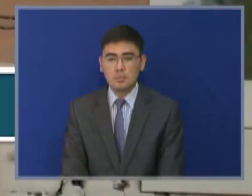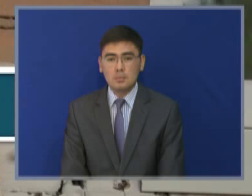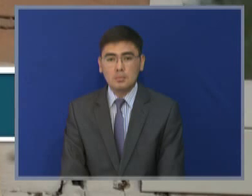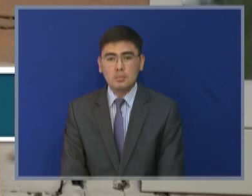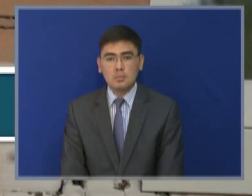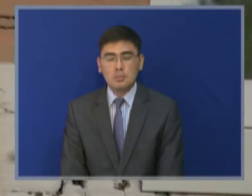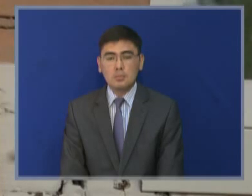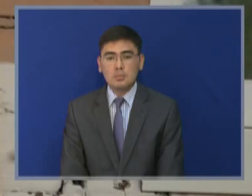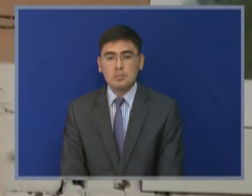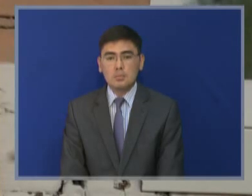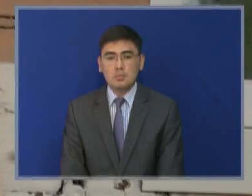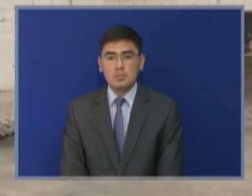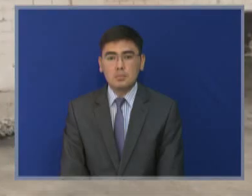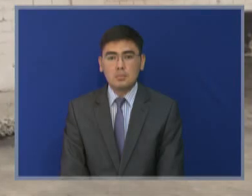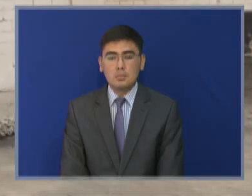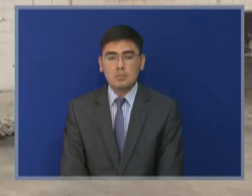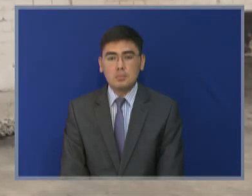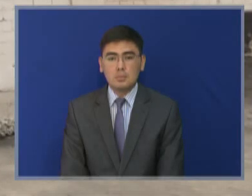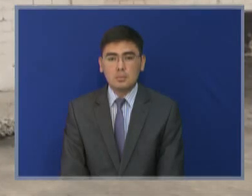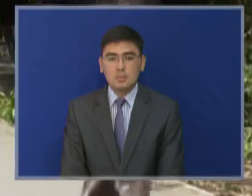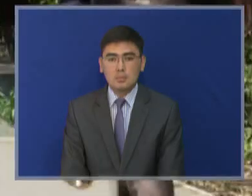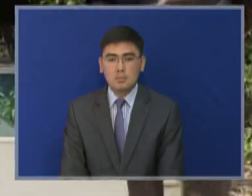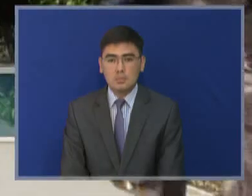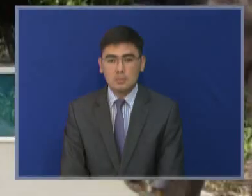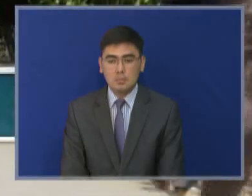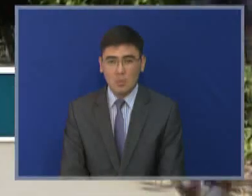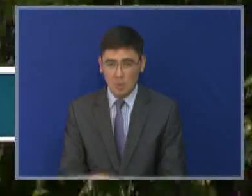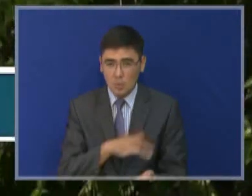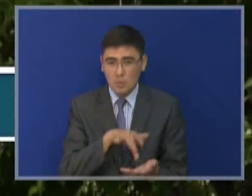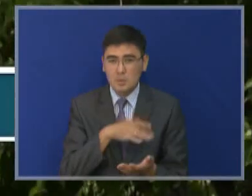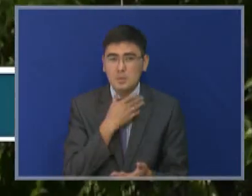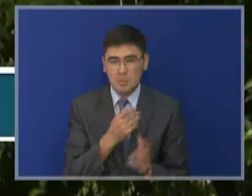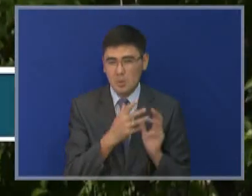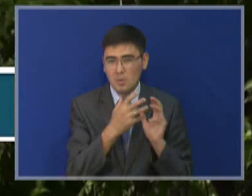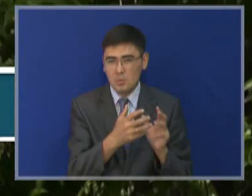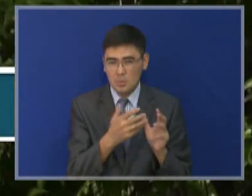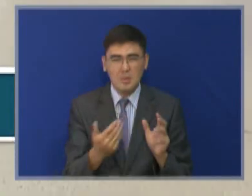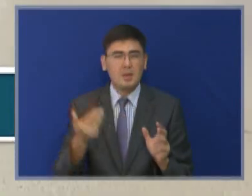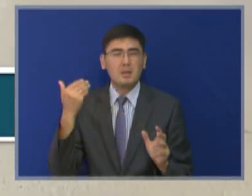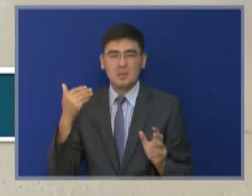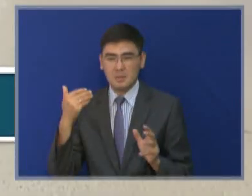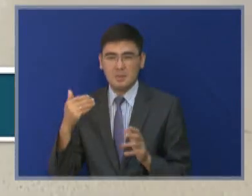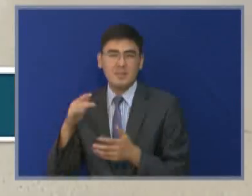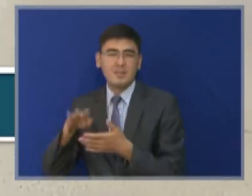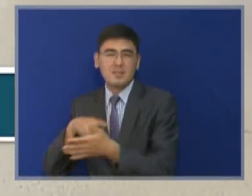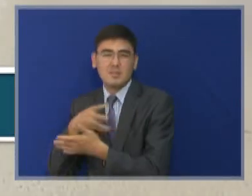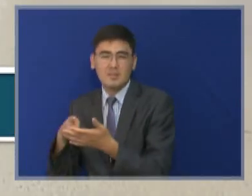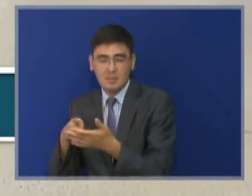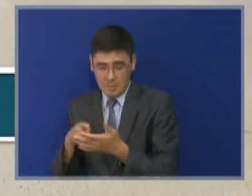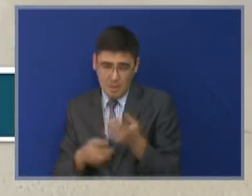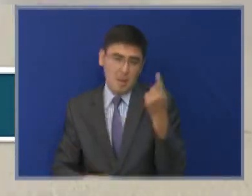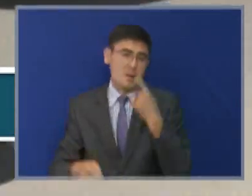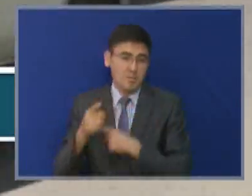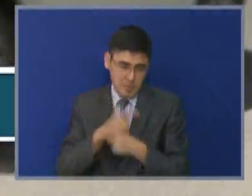Бақытгүл Қазес, Айдос Айтқалиев, Семей телеарнасы. Семейде автобустар бұрынғы жүру кестесіне оралды. Бұл дегеніміз